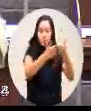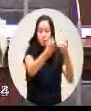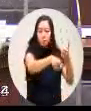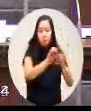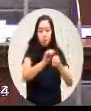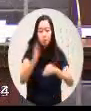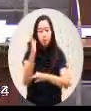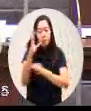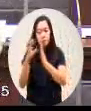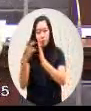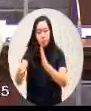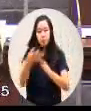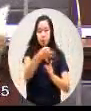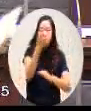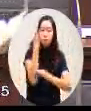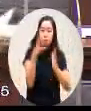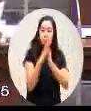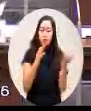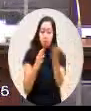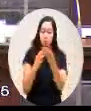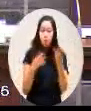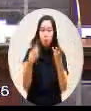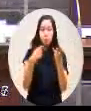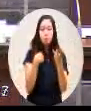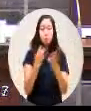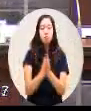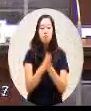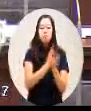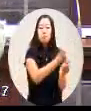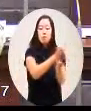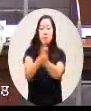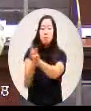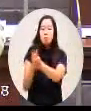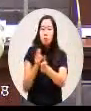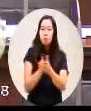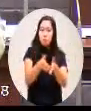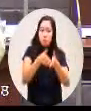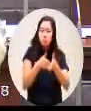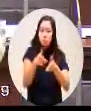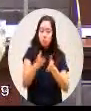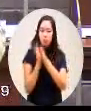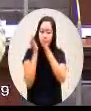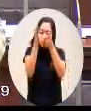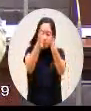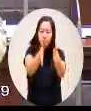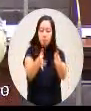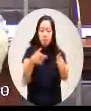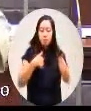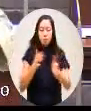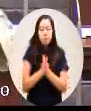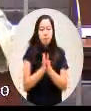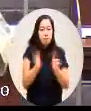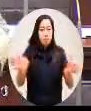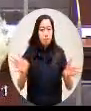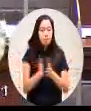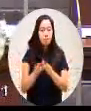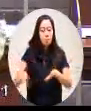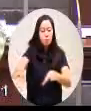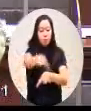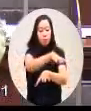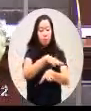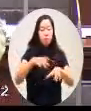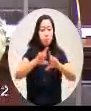局、财政局啊，我要求他们要更加开放，整个大的环